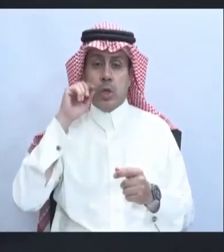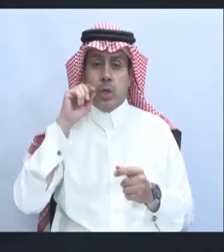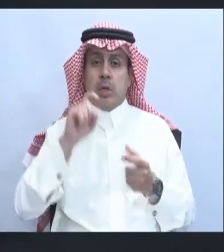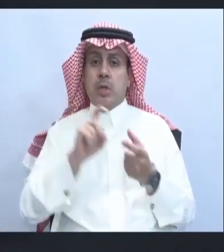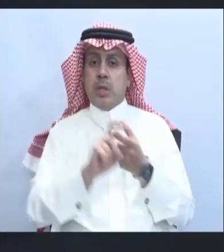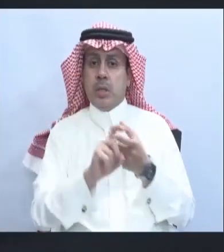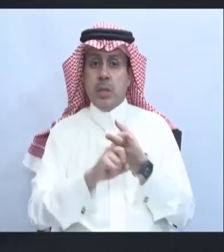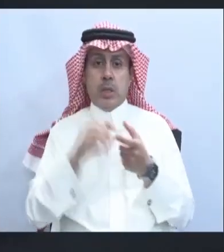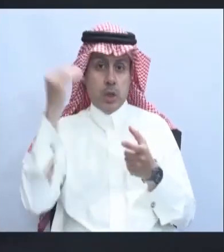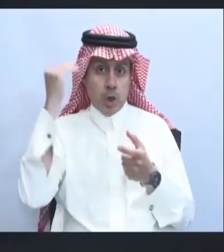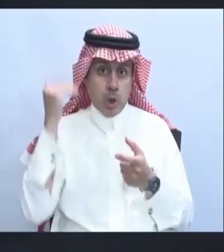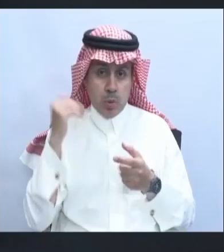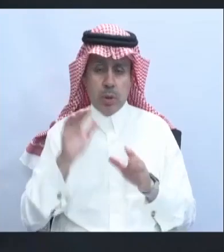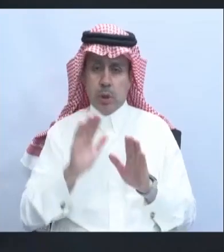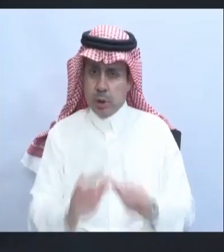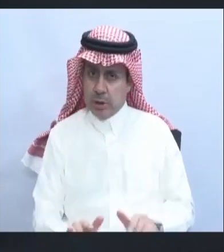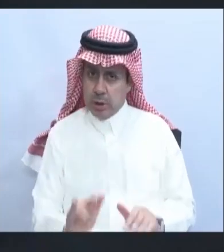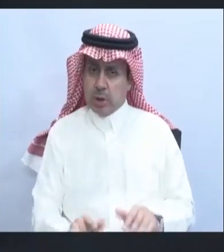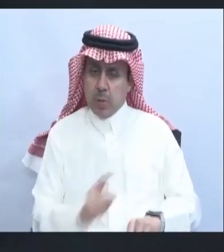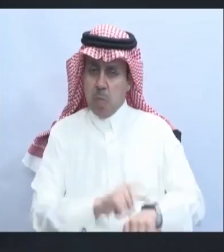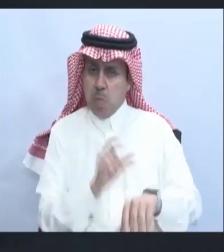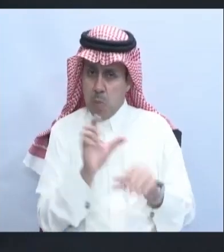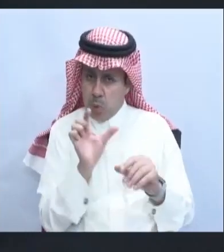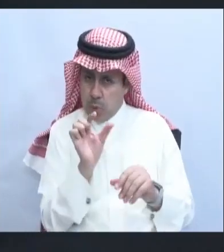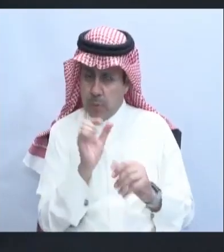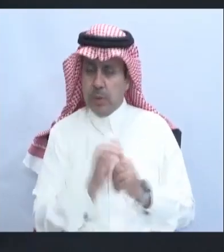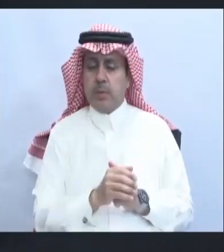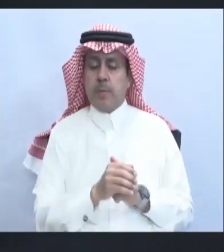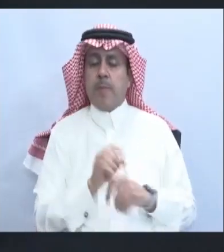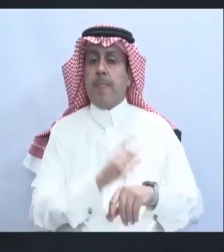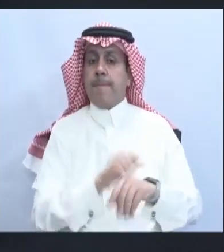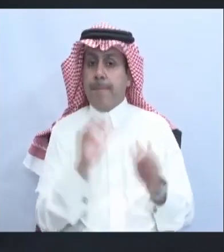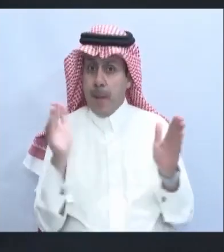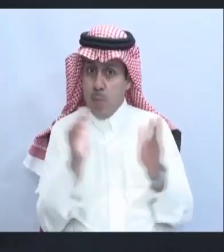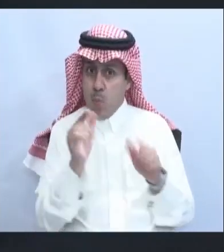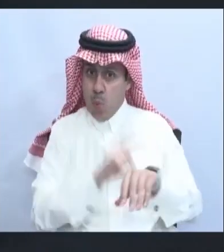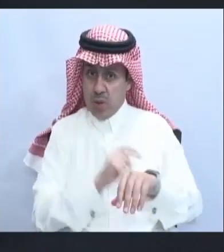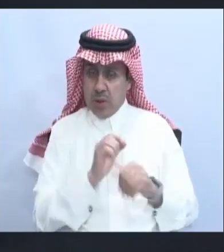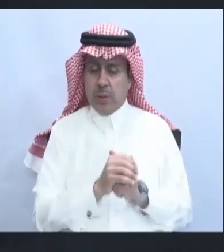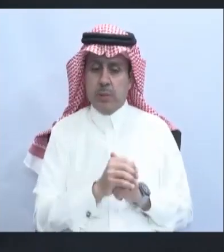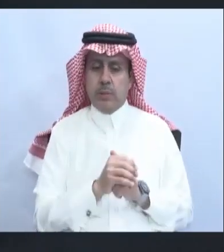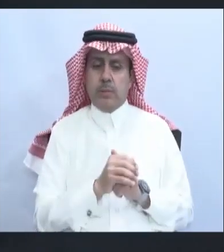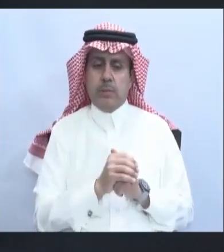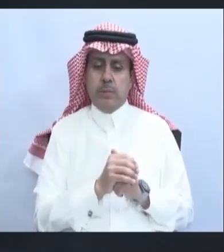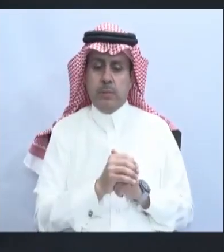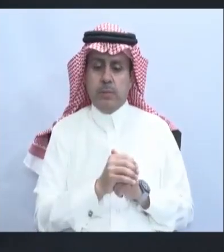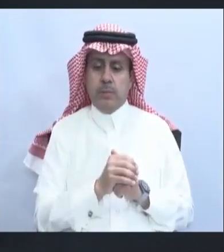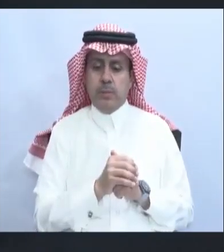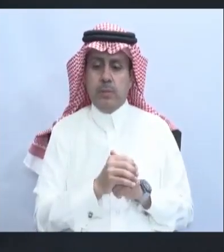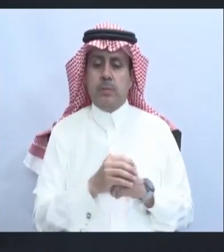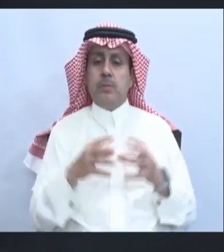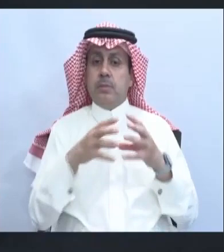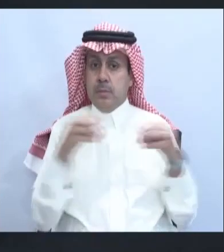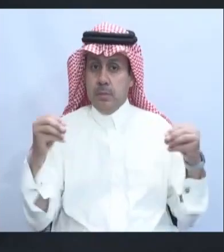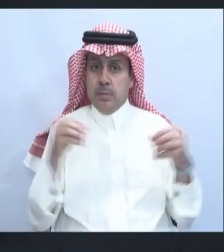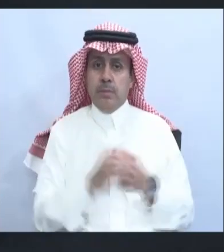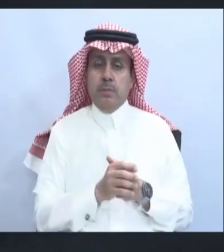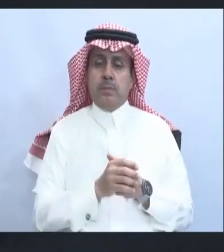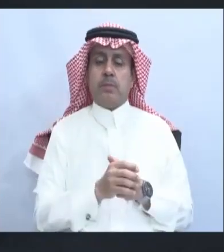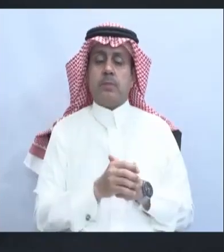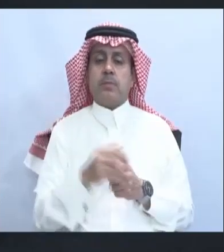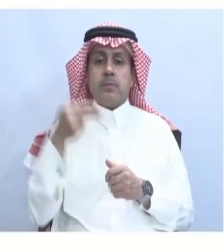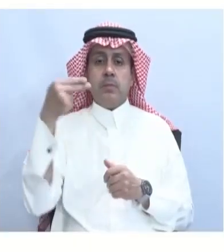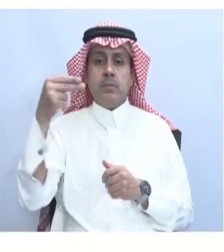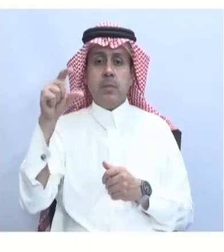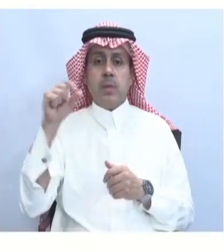وتمكث مده حددها الشارع الحكيم اذا هذا ما يتعلق بالتعريف للعده في اللغه